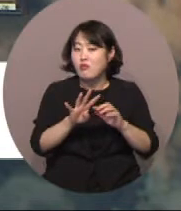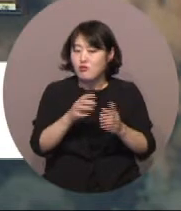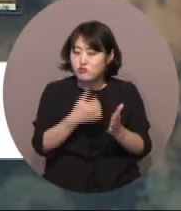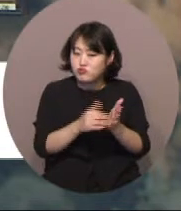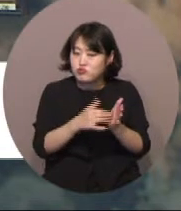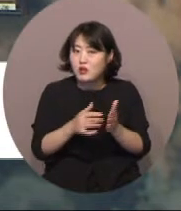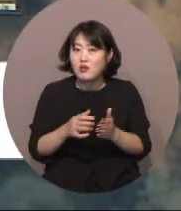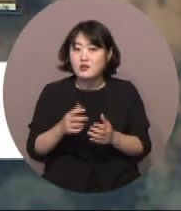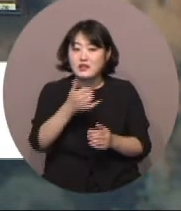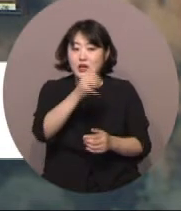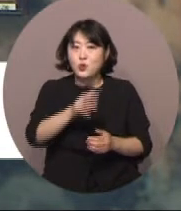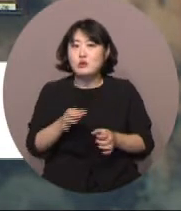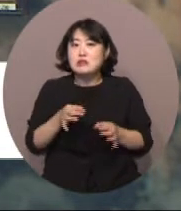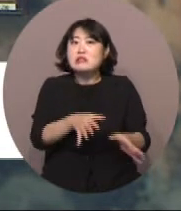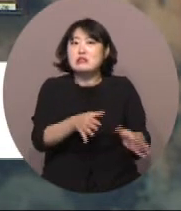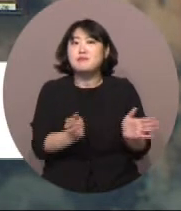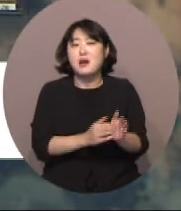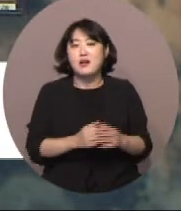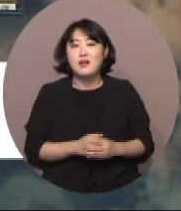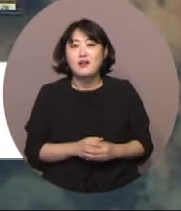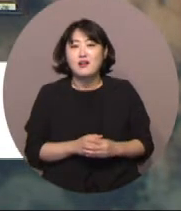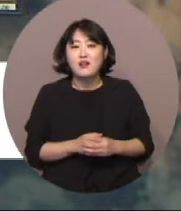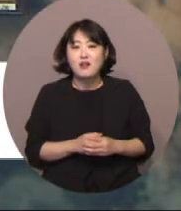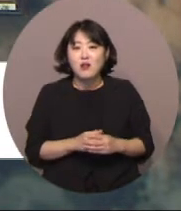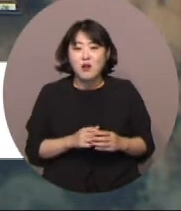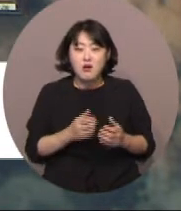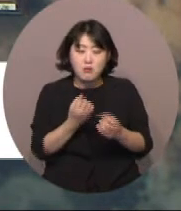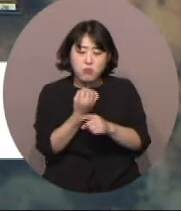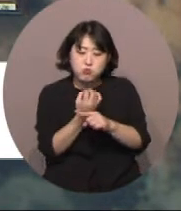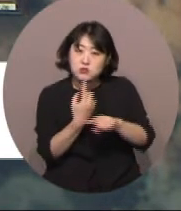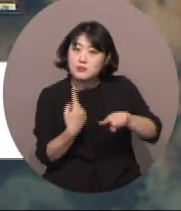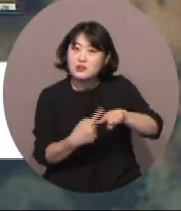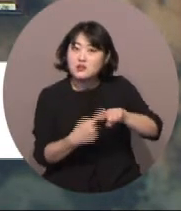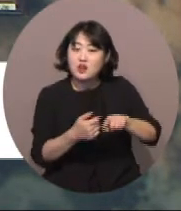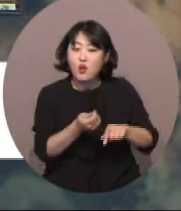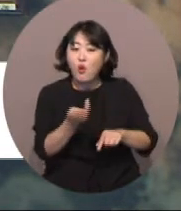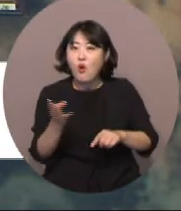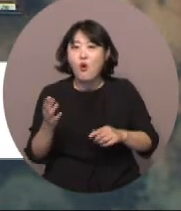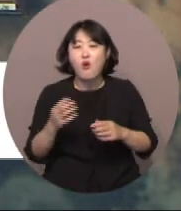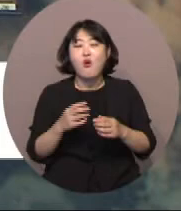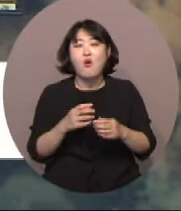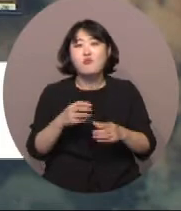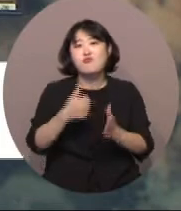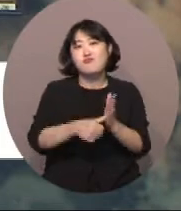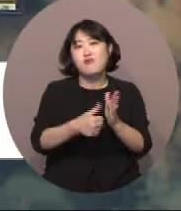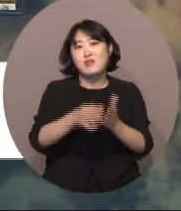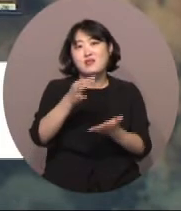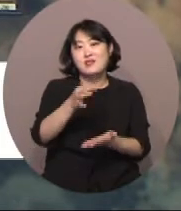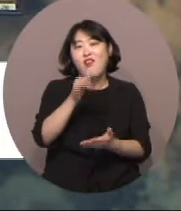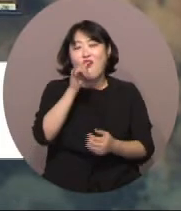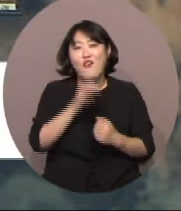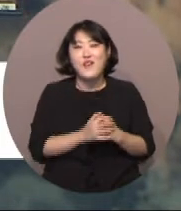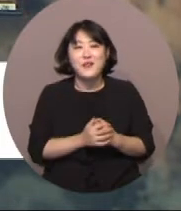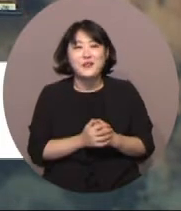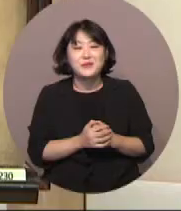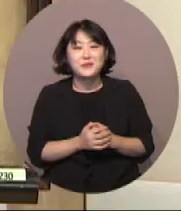겸재 정선이 그린 선면산수도 등 보물급 작품이 여러 점 포함됐습니다. 김태욱 기자입니다.